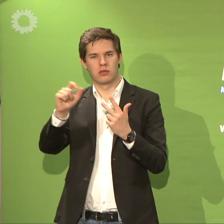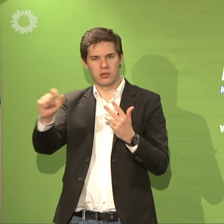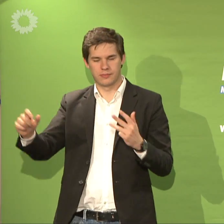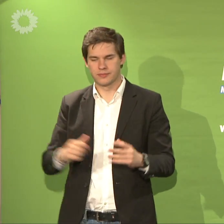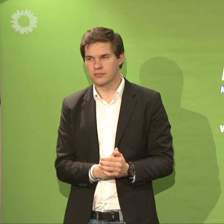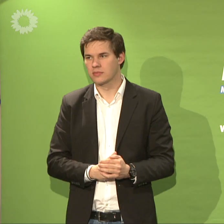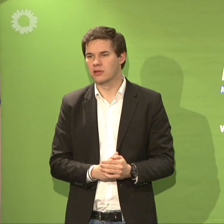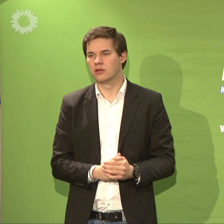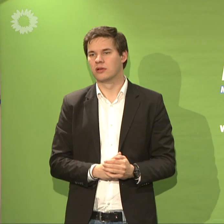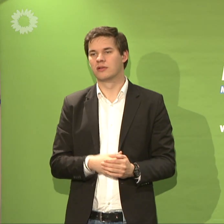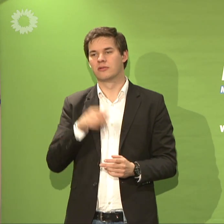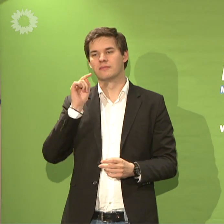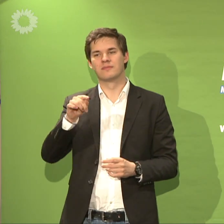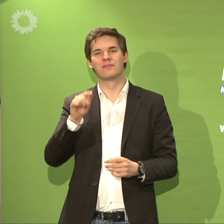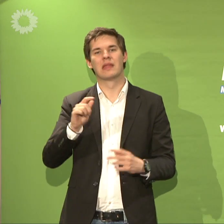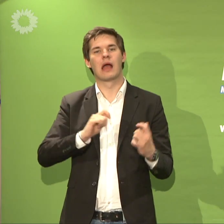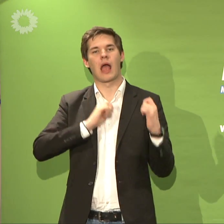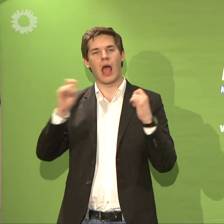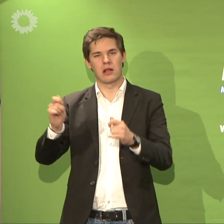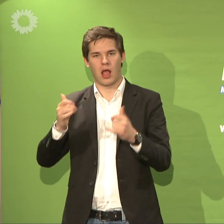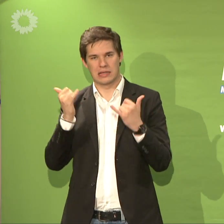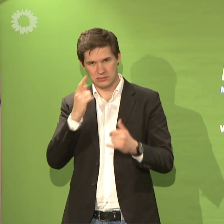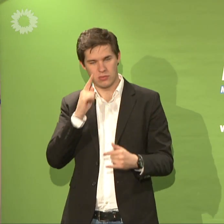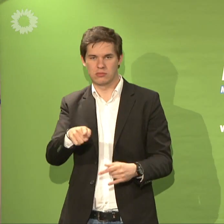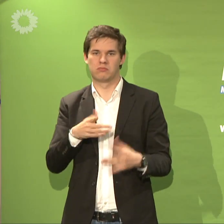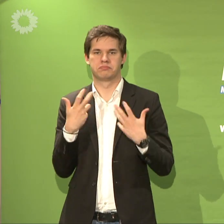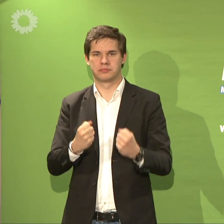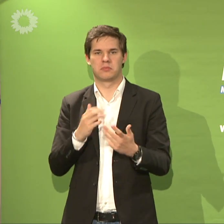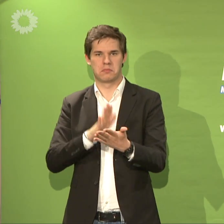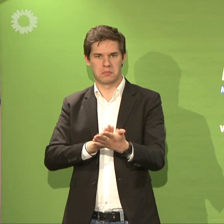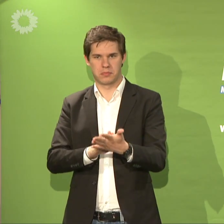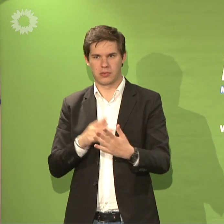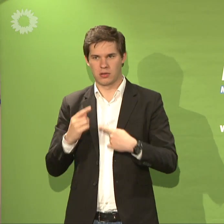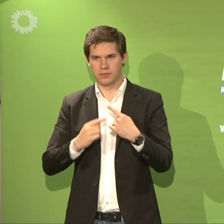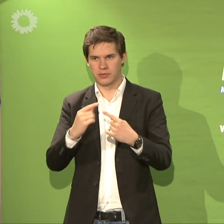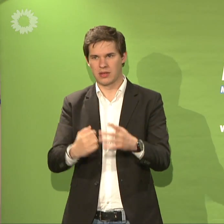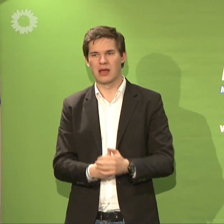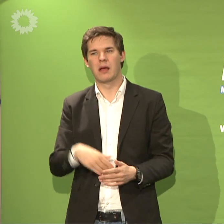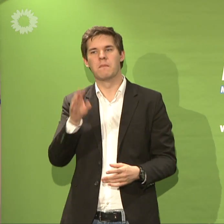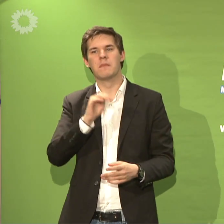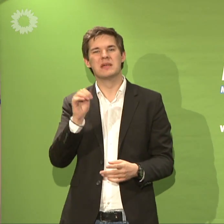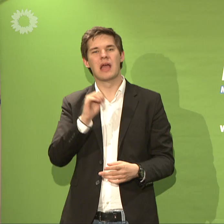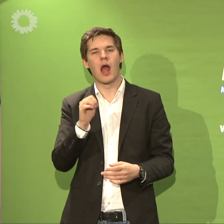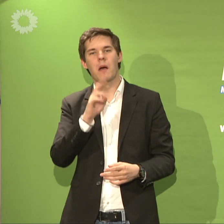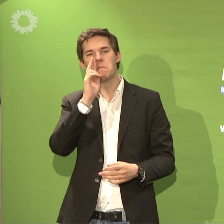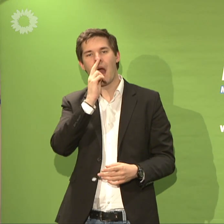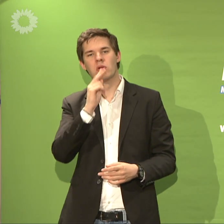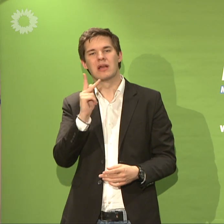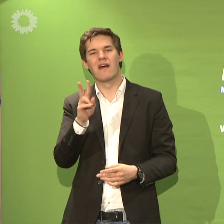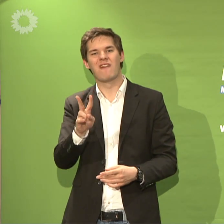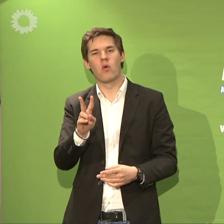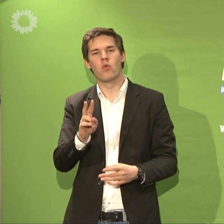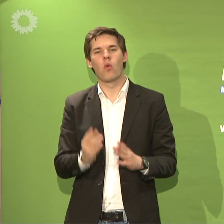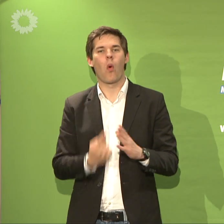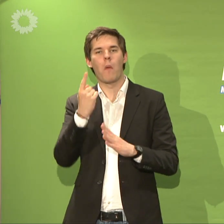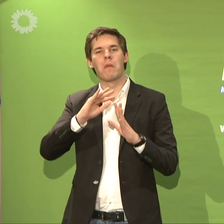Dieser Antrag wird im Moment noch aufrechterhalten, und ich habe ein Signal, dass Michael Braun vom KV Oberberg zu diesem